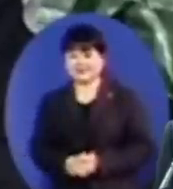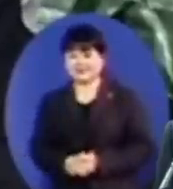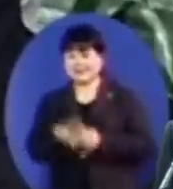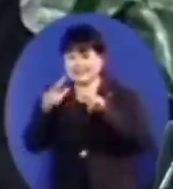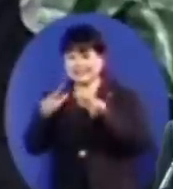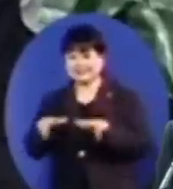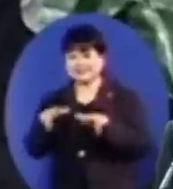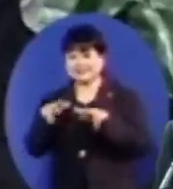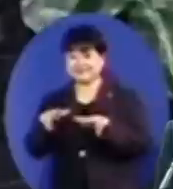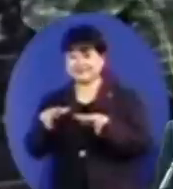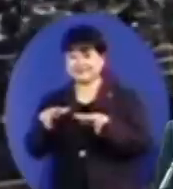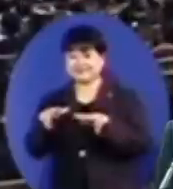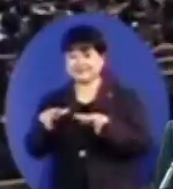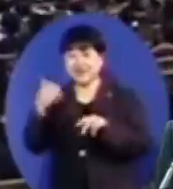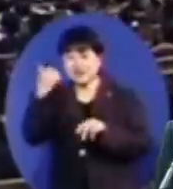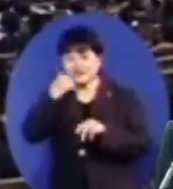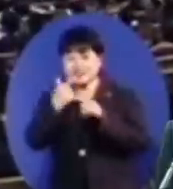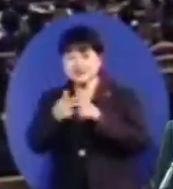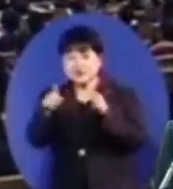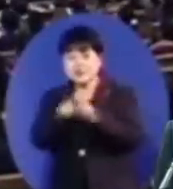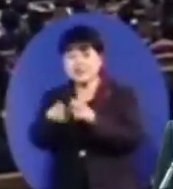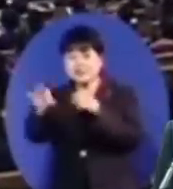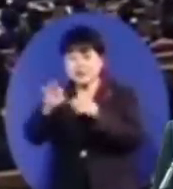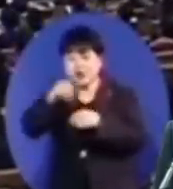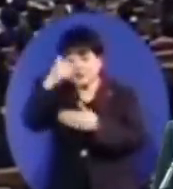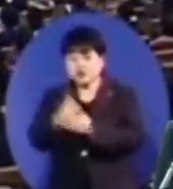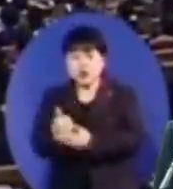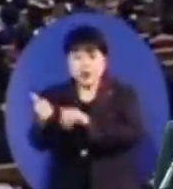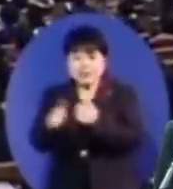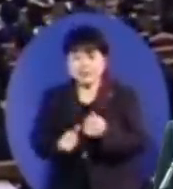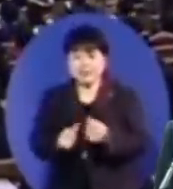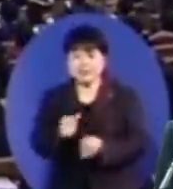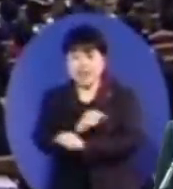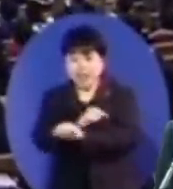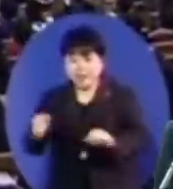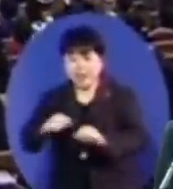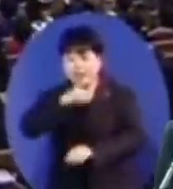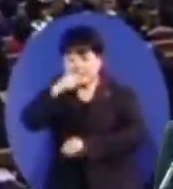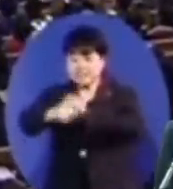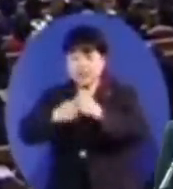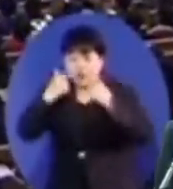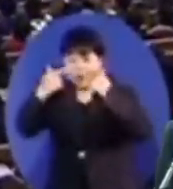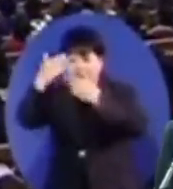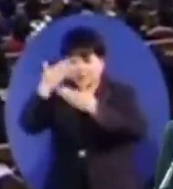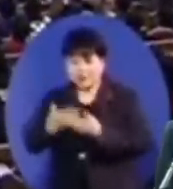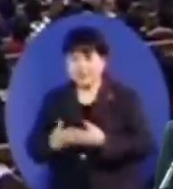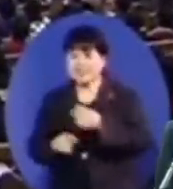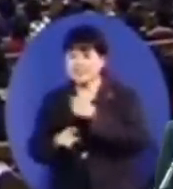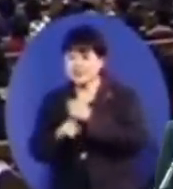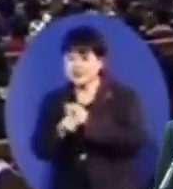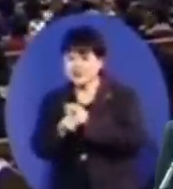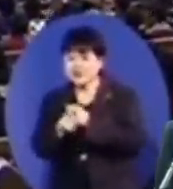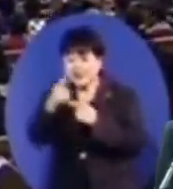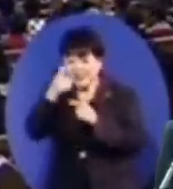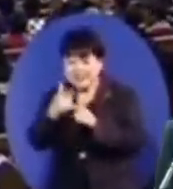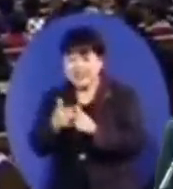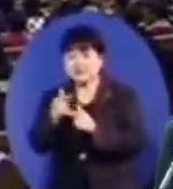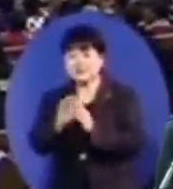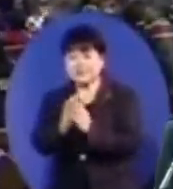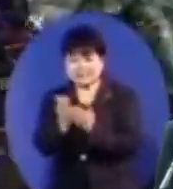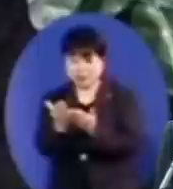지금은 누구든지 예수님을 믿으면 죄와 사망에서 해방과 자유를 확실히 얻게 되는 이유는 예수님이